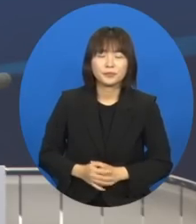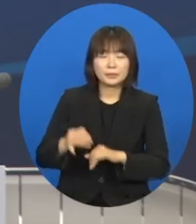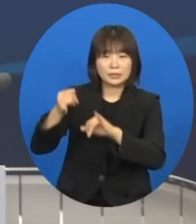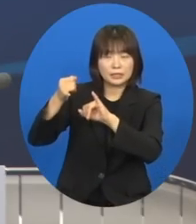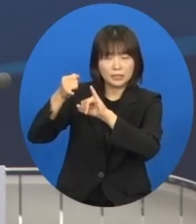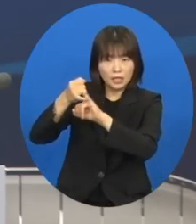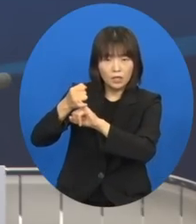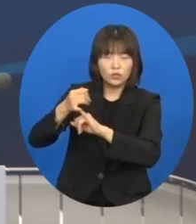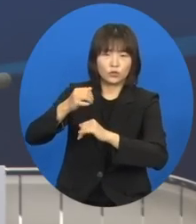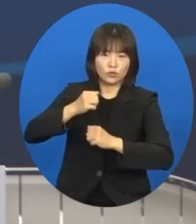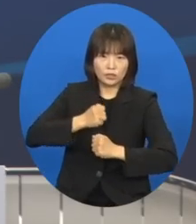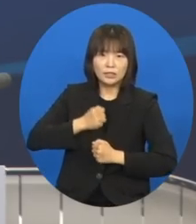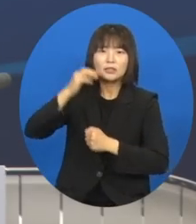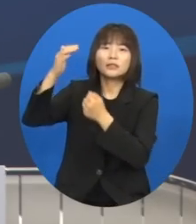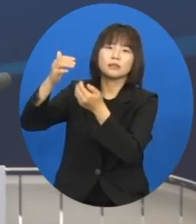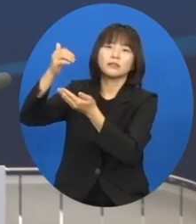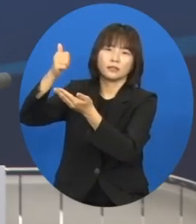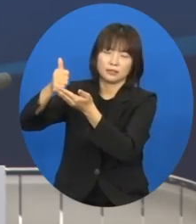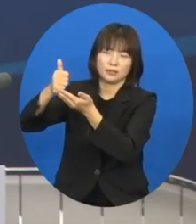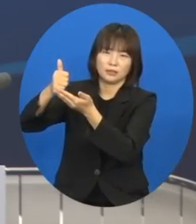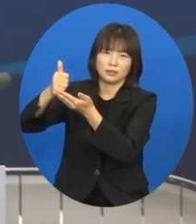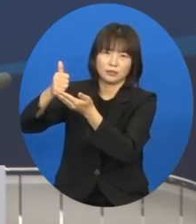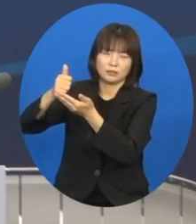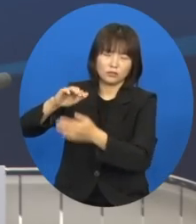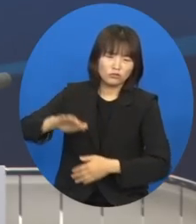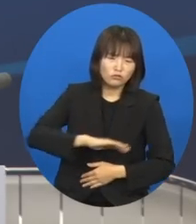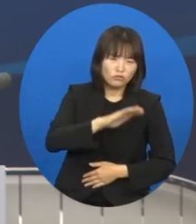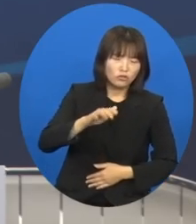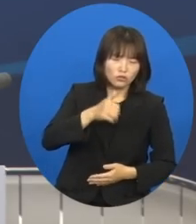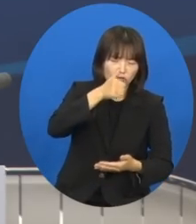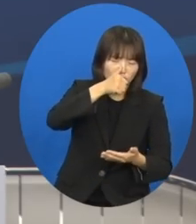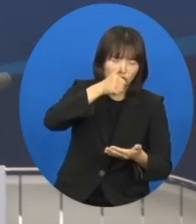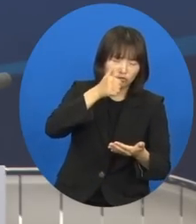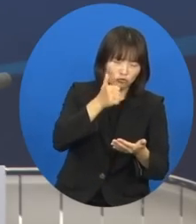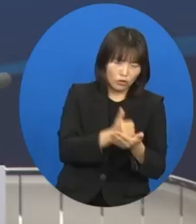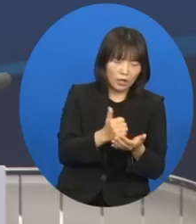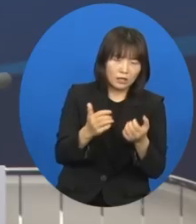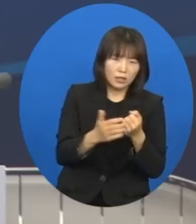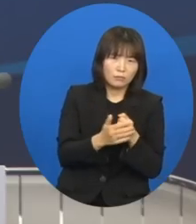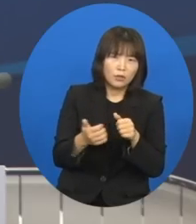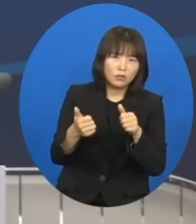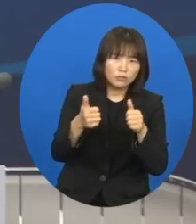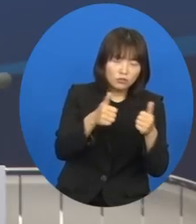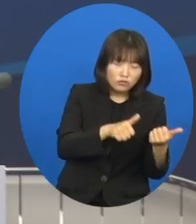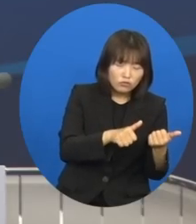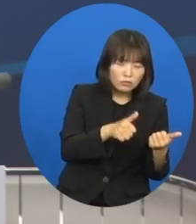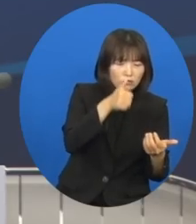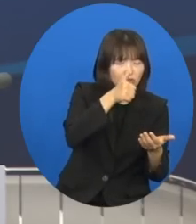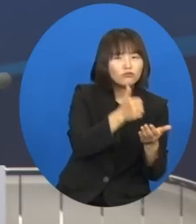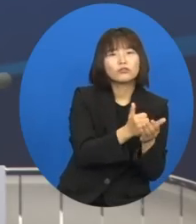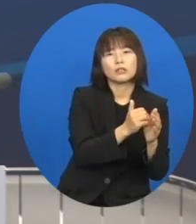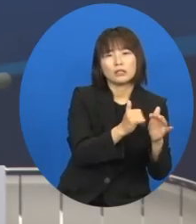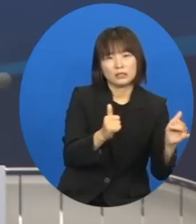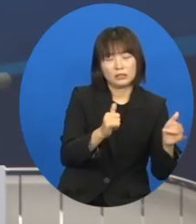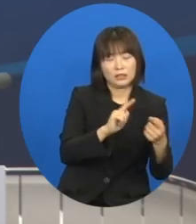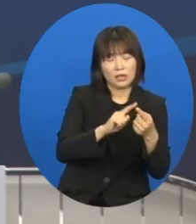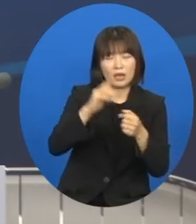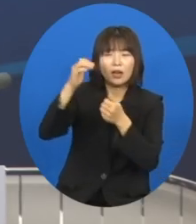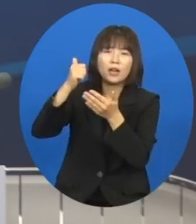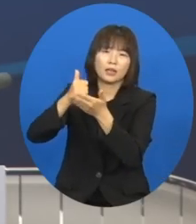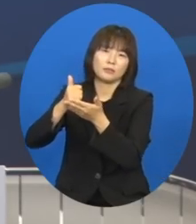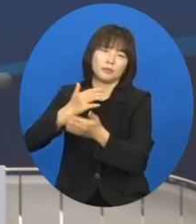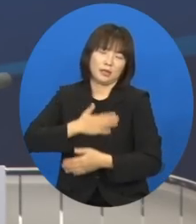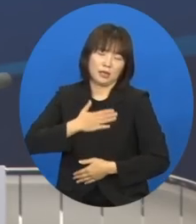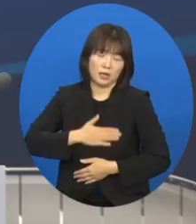약속을 지키는 그 하나님 우리가 허물과 죄로 죽을 수밖에 없는 죄인인 걸 뻔히 알고 계셔서 우리를